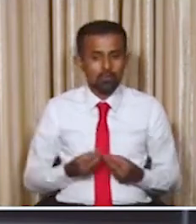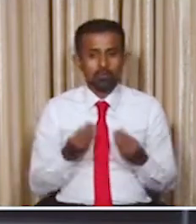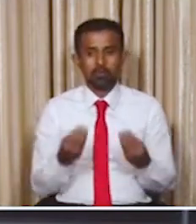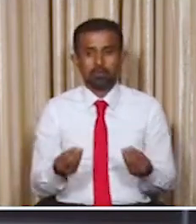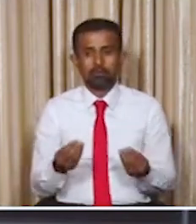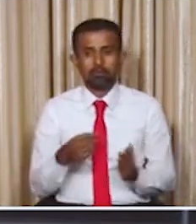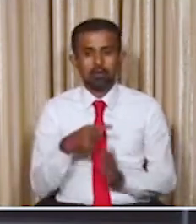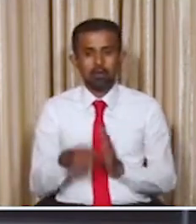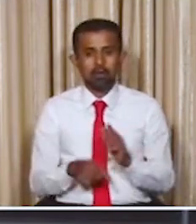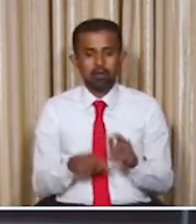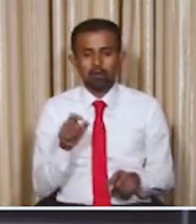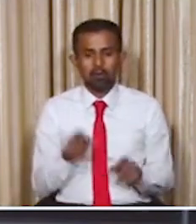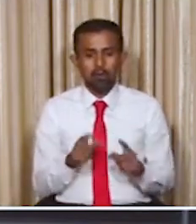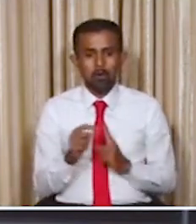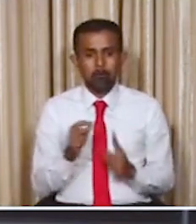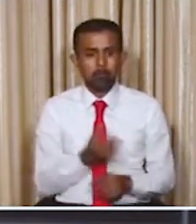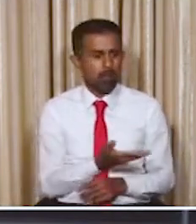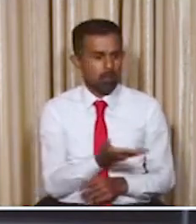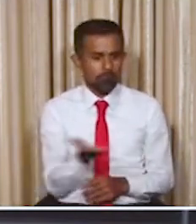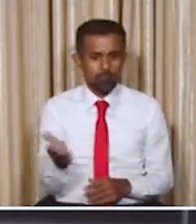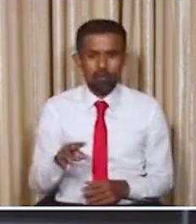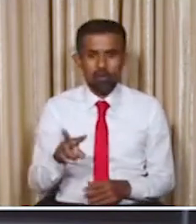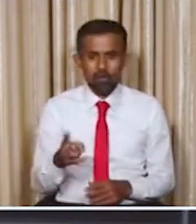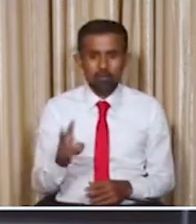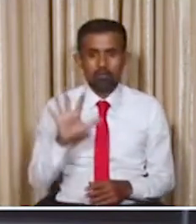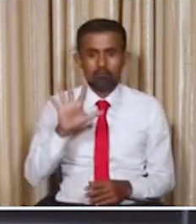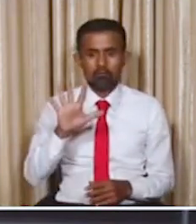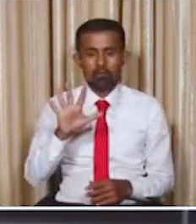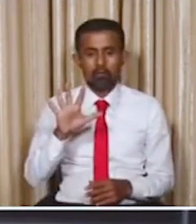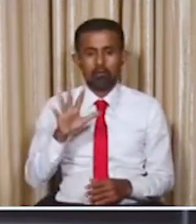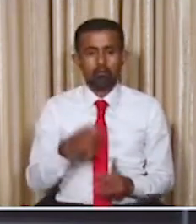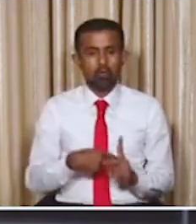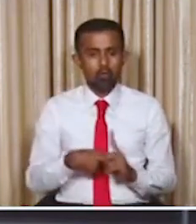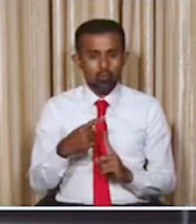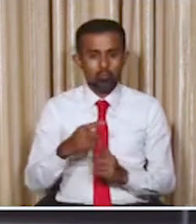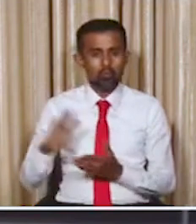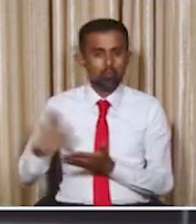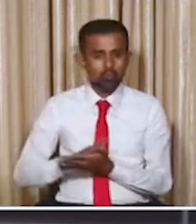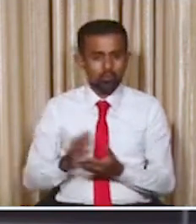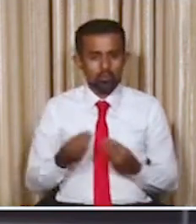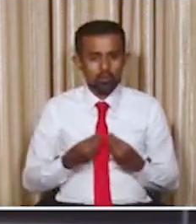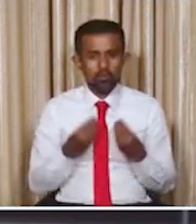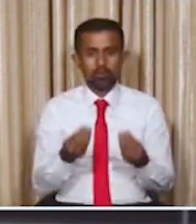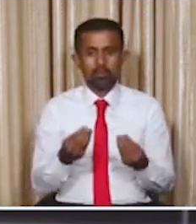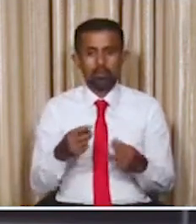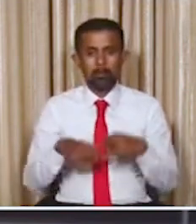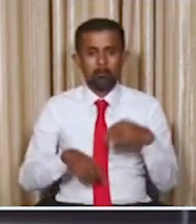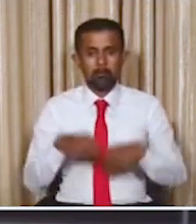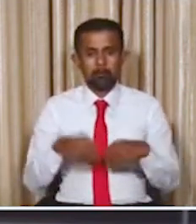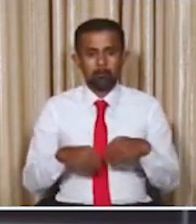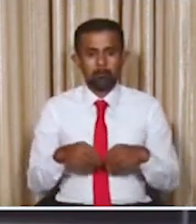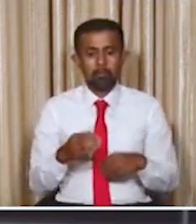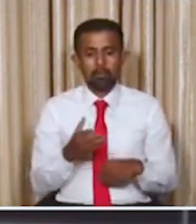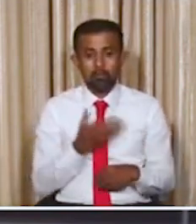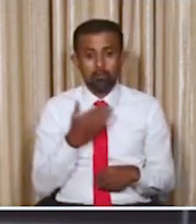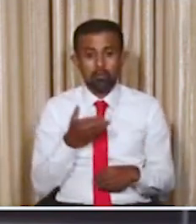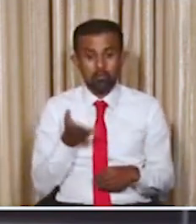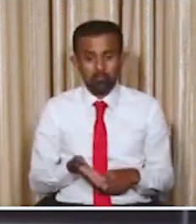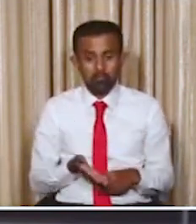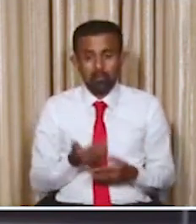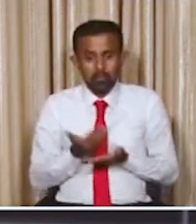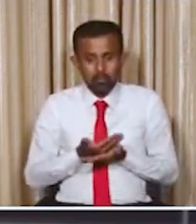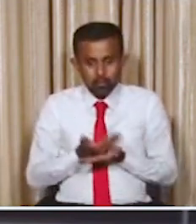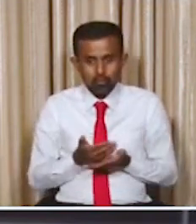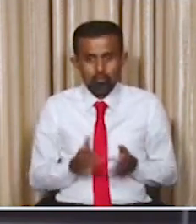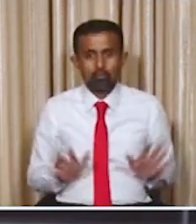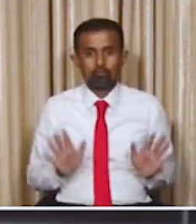kiyanne me rate inna me parliament wenne 225ta. Meka goda danna sahayogaya denna. Deshapalane kala hakke meka ithuru